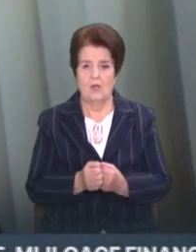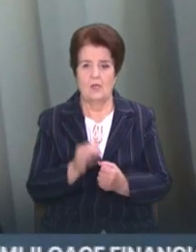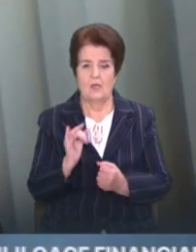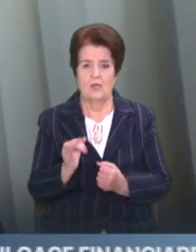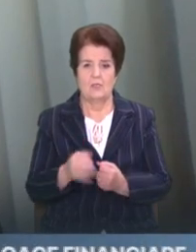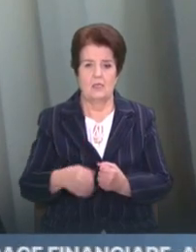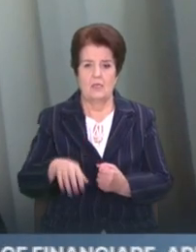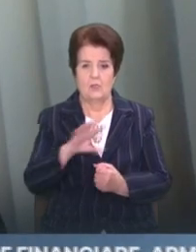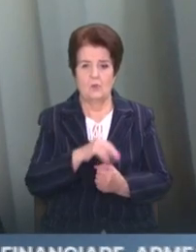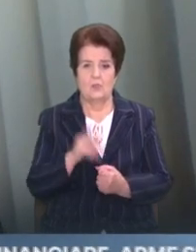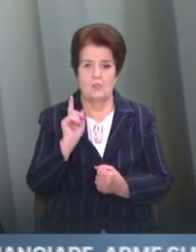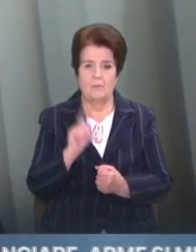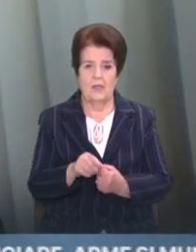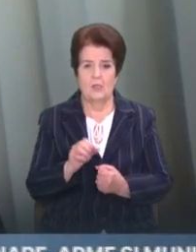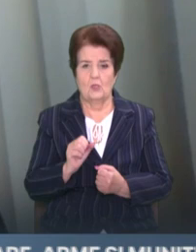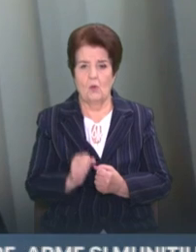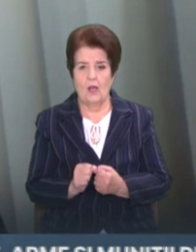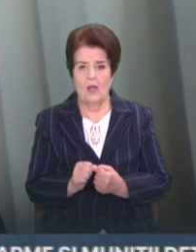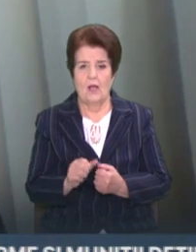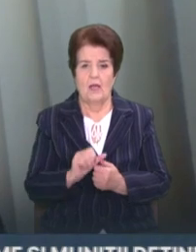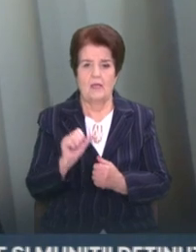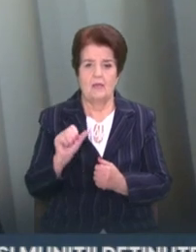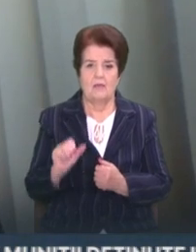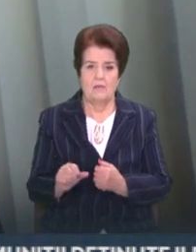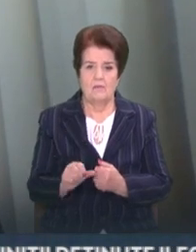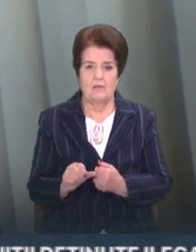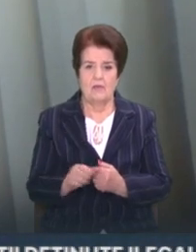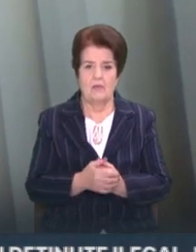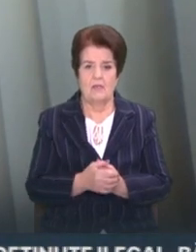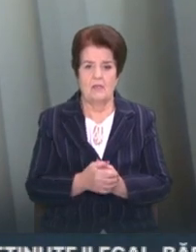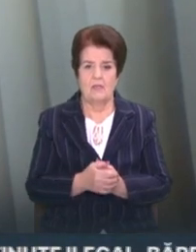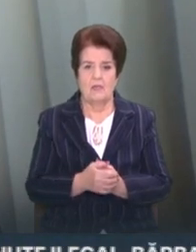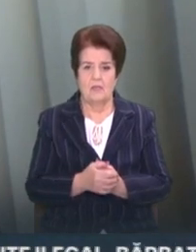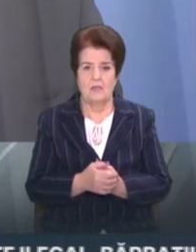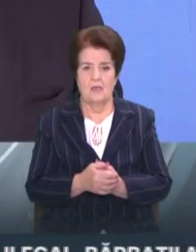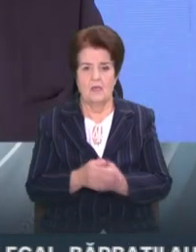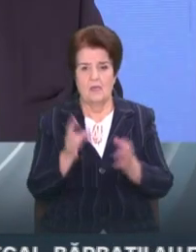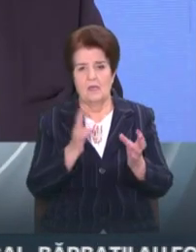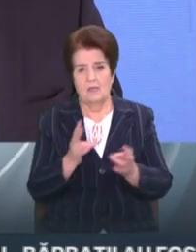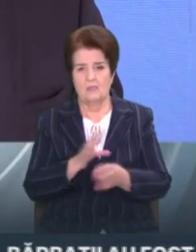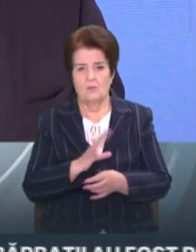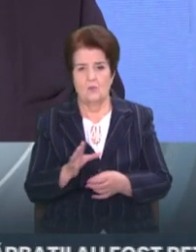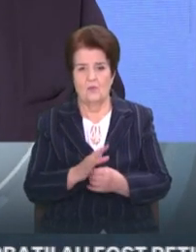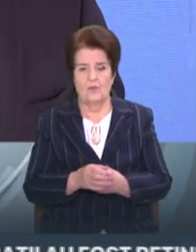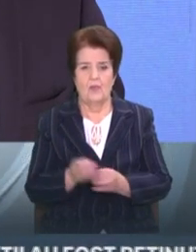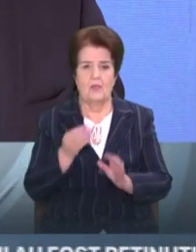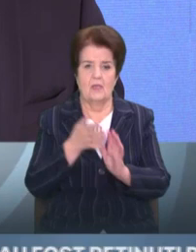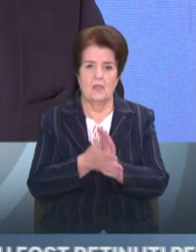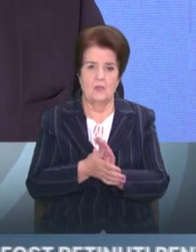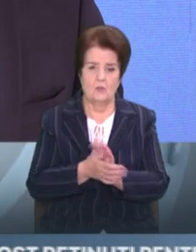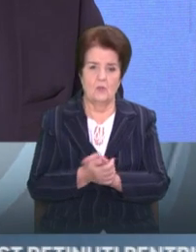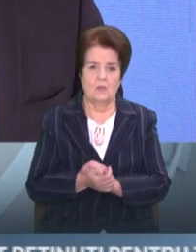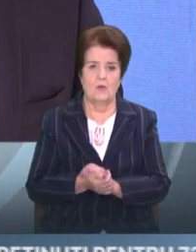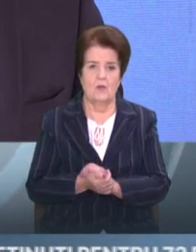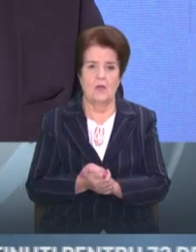prețuri pentru a evita acumularea de datorării ale certurilor către Moldova